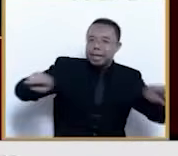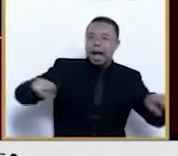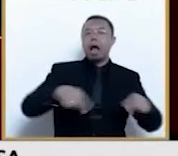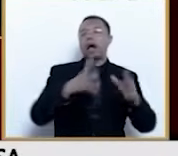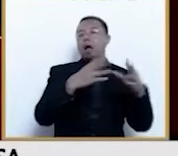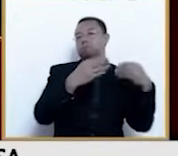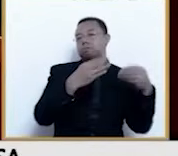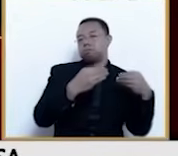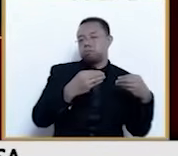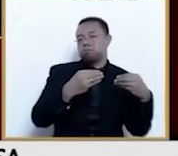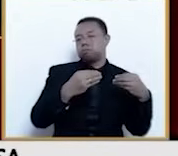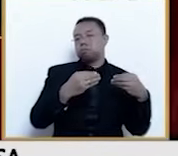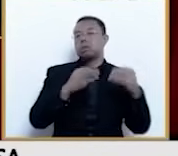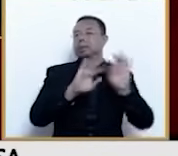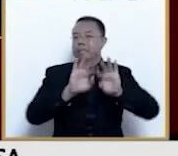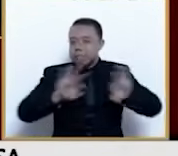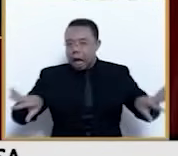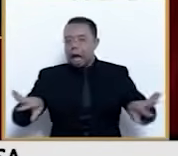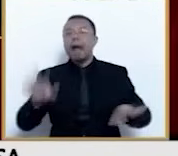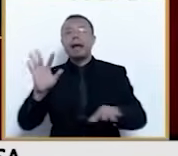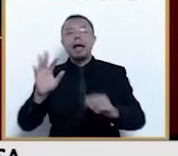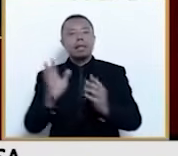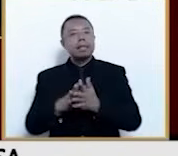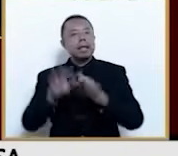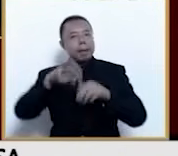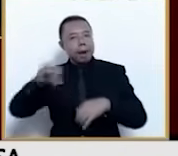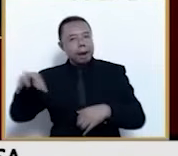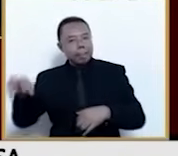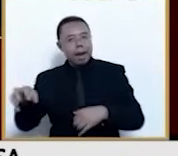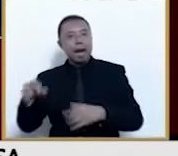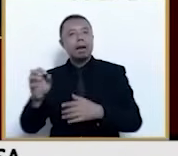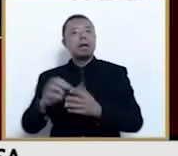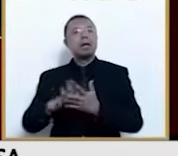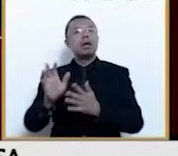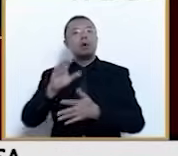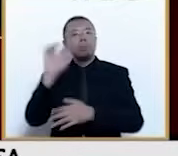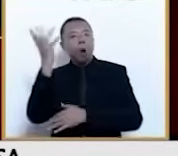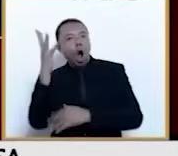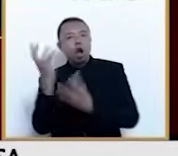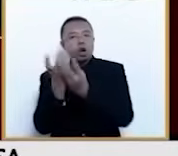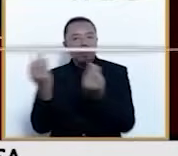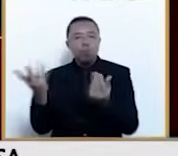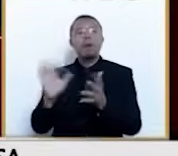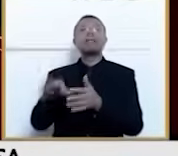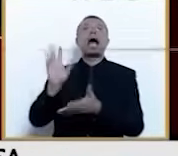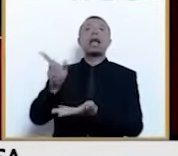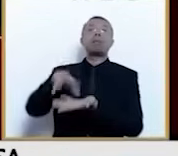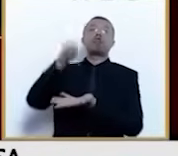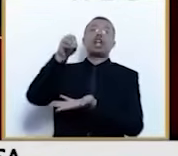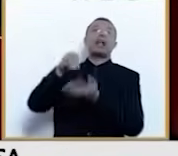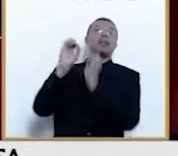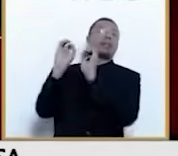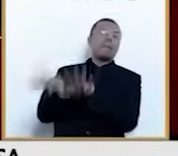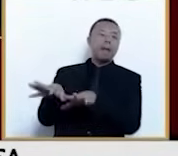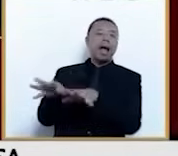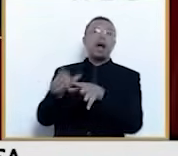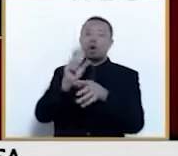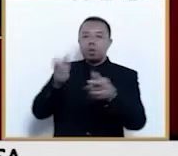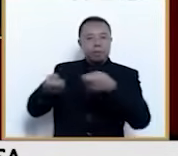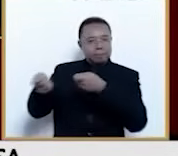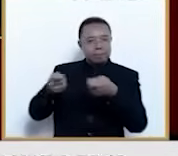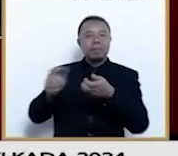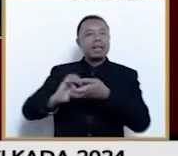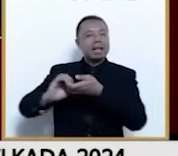Kemudian barang organik ini, ya, itu nanti ada pusat daur ulang di setiap kecamatan dan kita